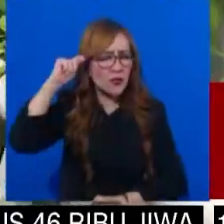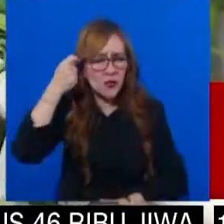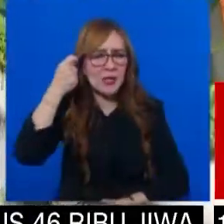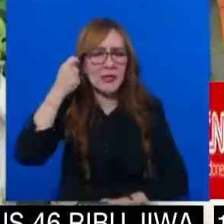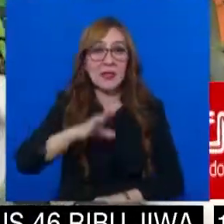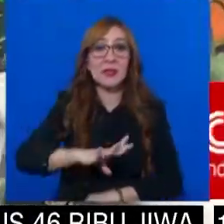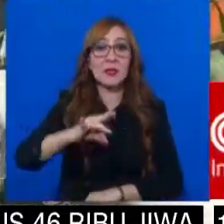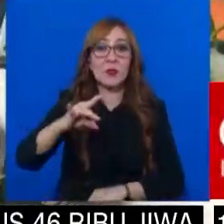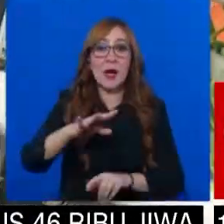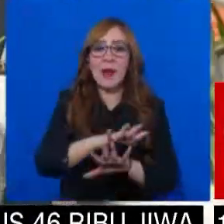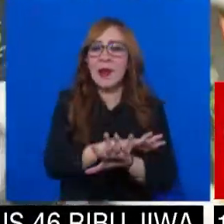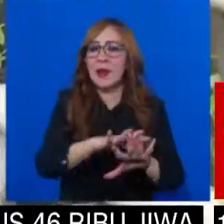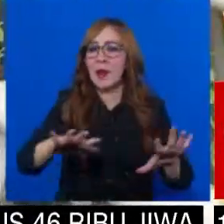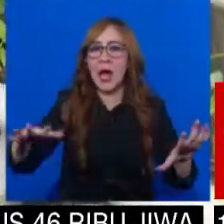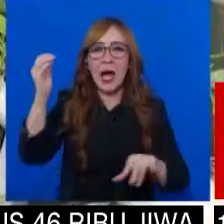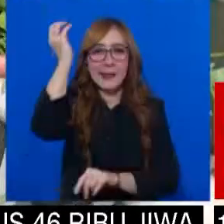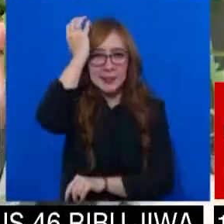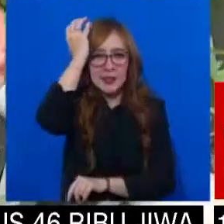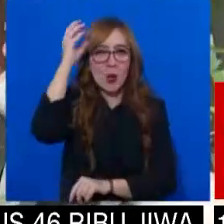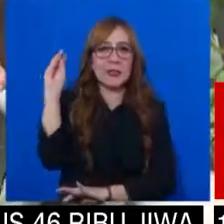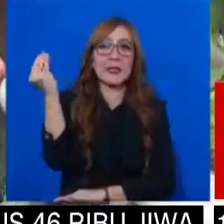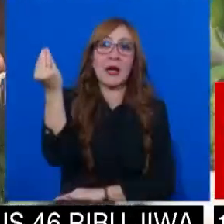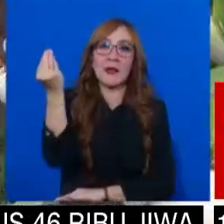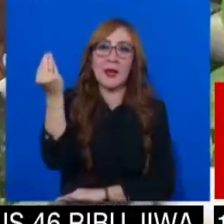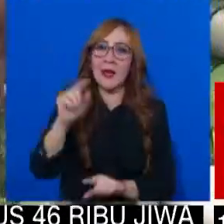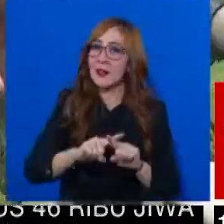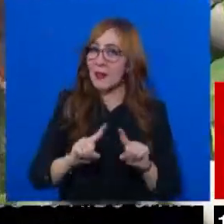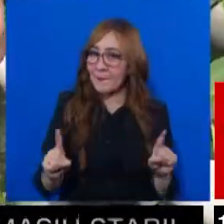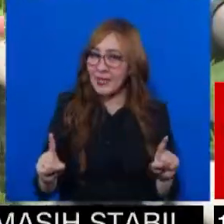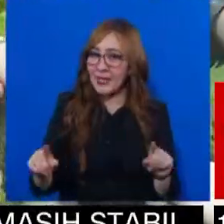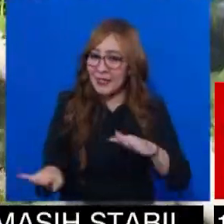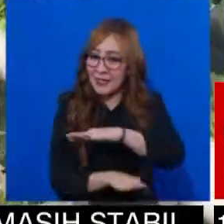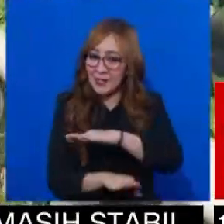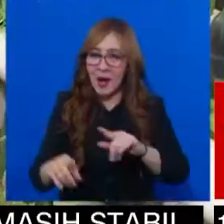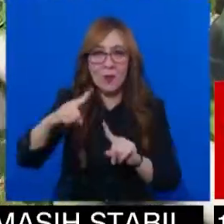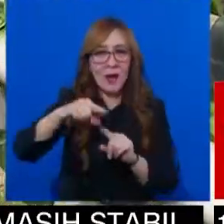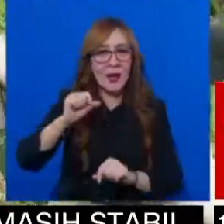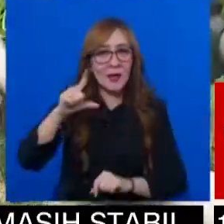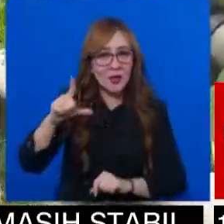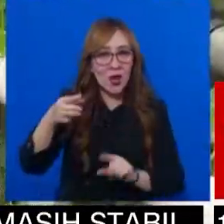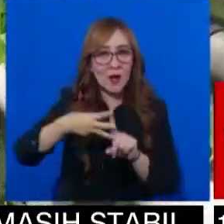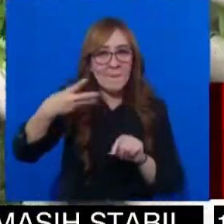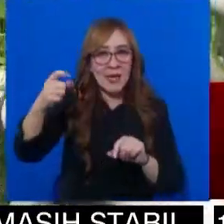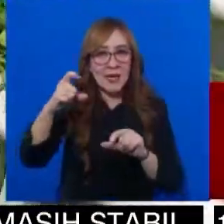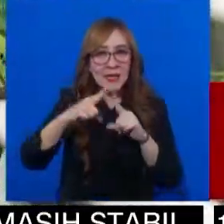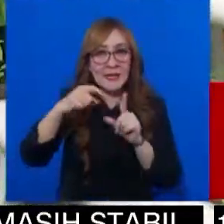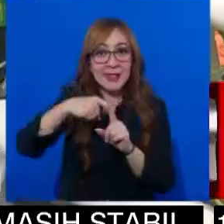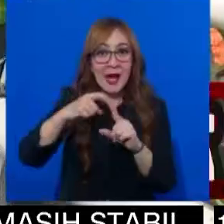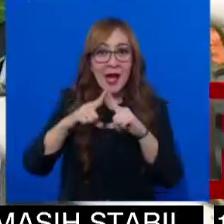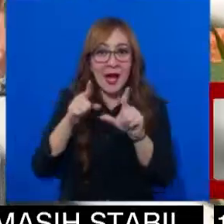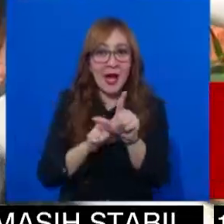lahan hijau di ibu kota. Beruntung di tol bawah kolong tol Becakayu sepanjang 2,5